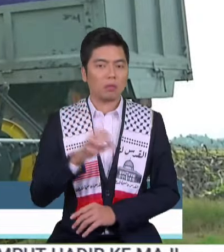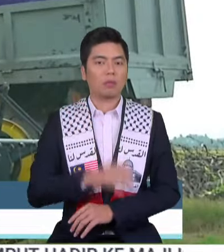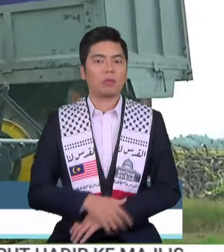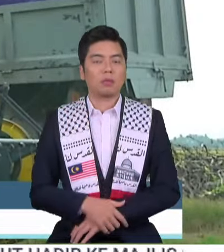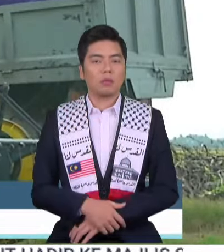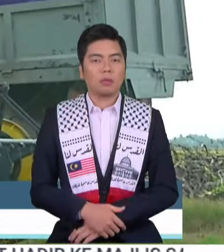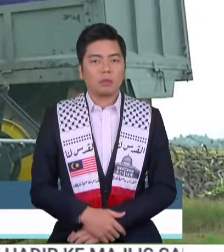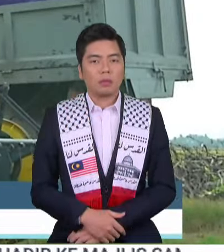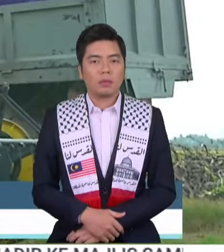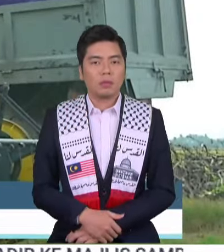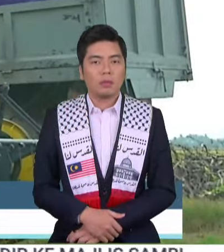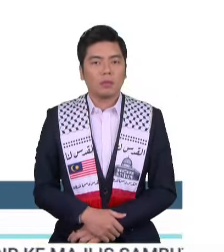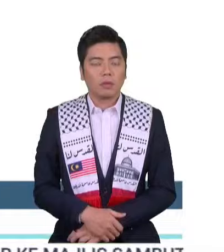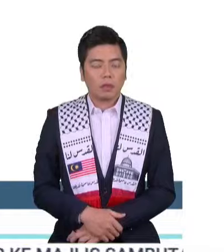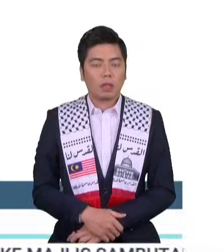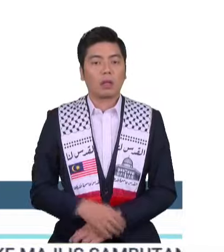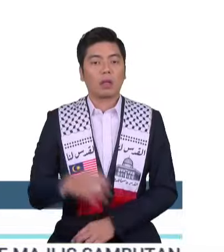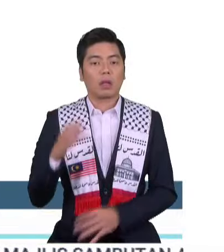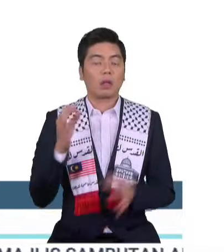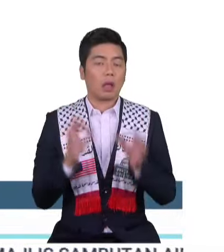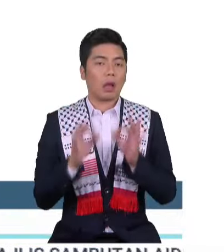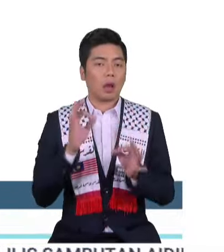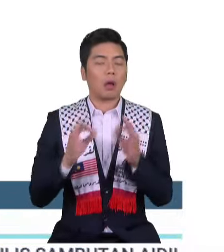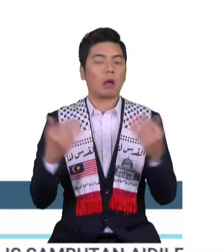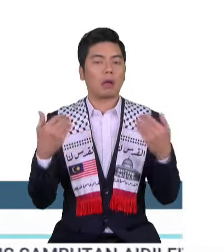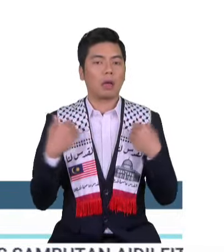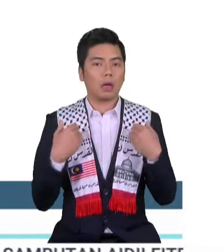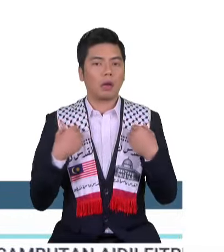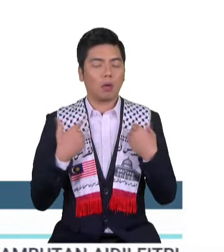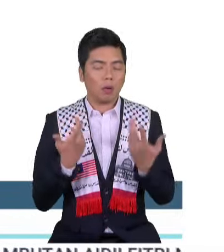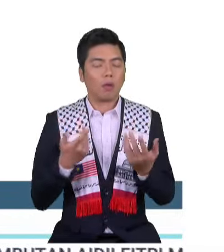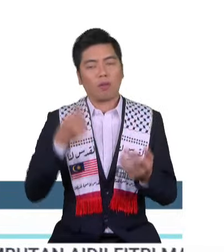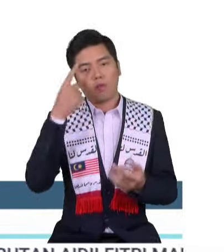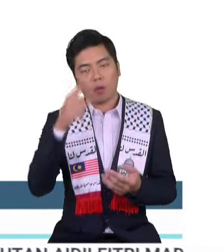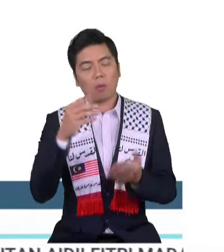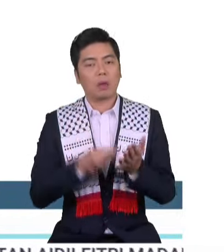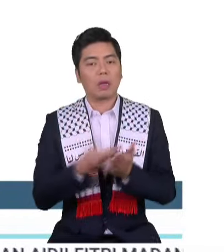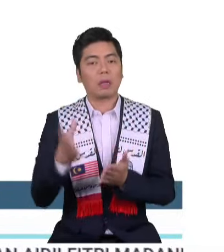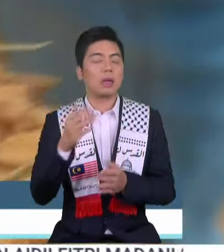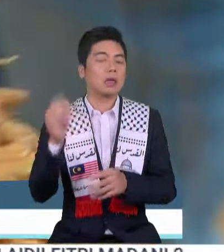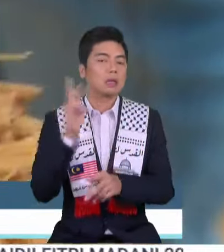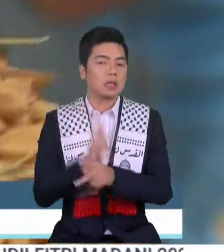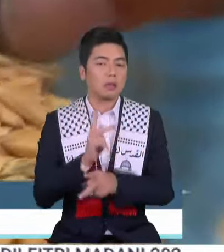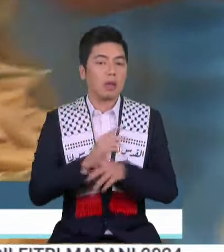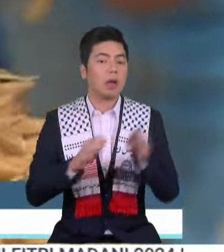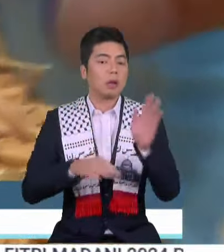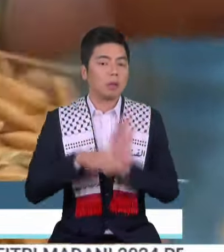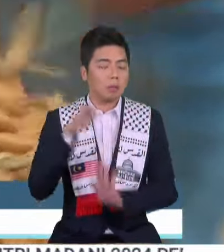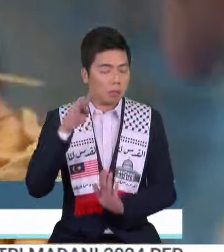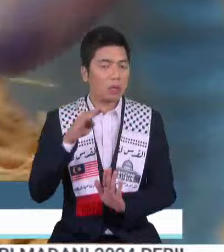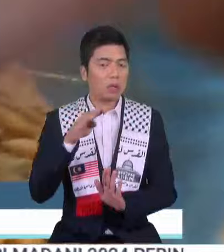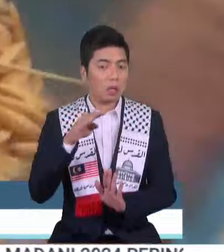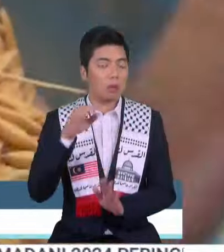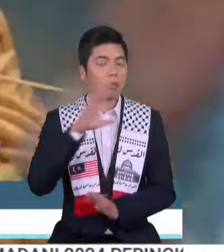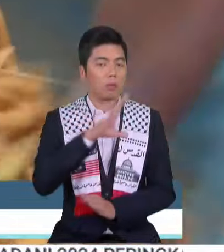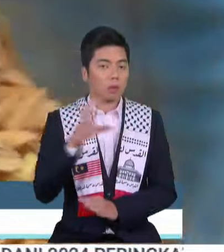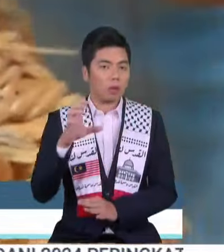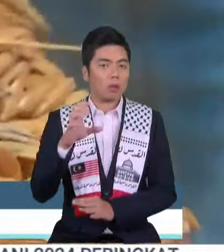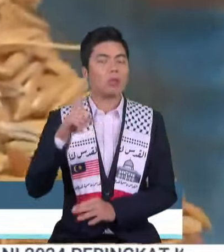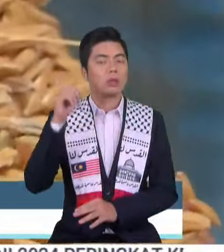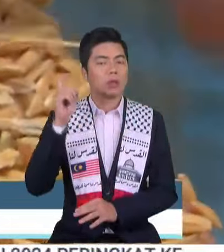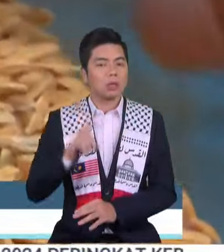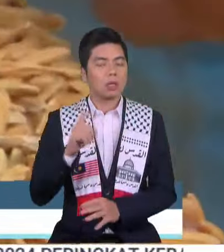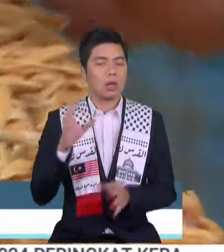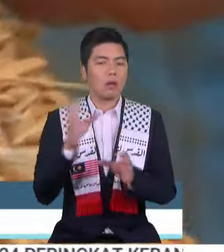pada satu-satu masa, melainkan terdapat keperluan untuk membeli atau menyimpan melebihi daripada jumlah tersebut